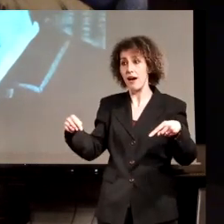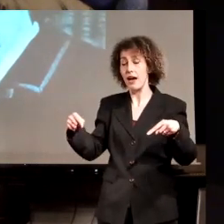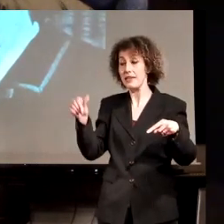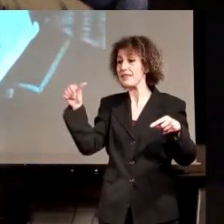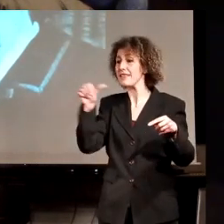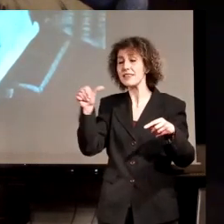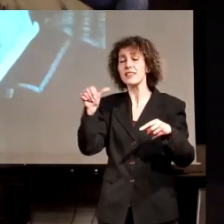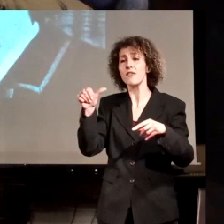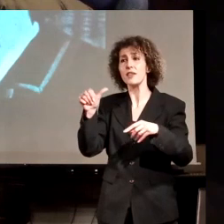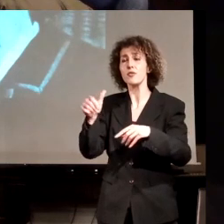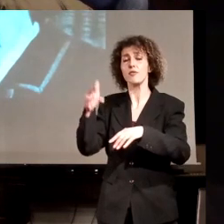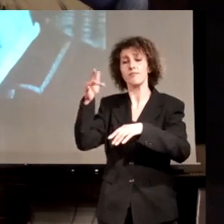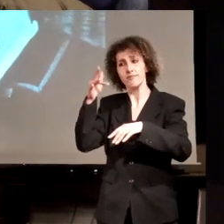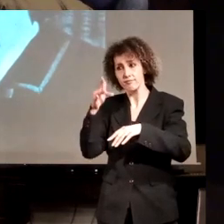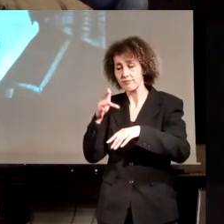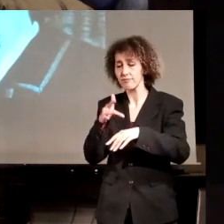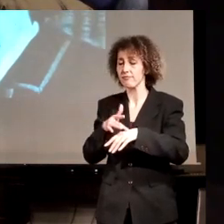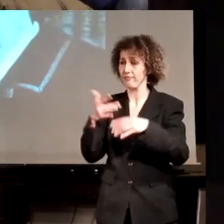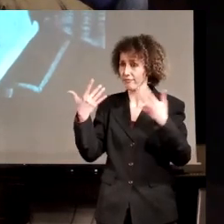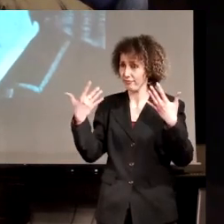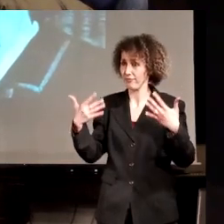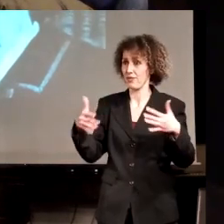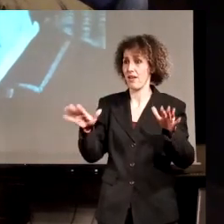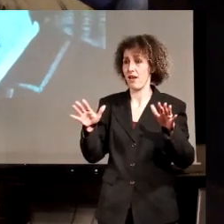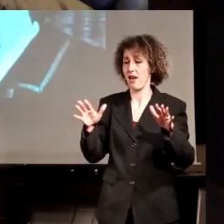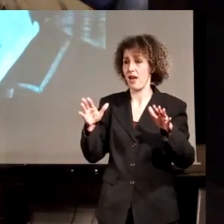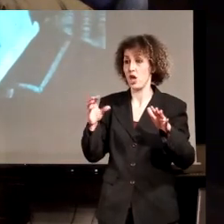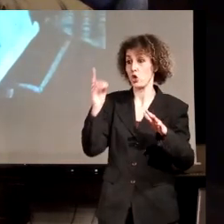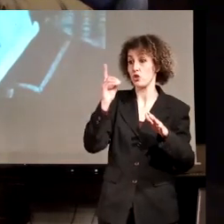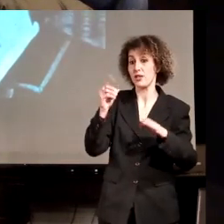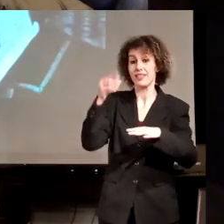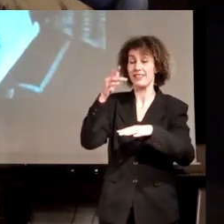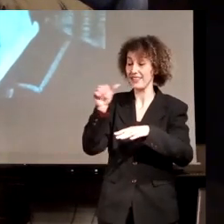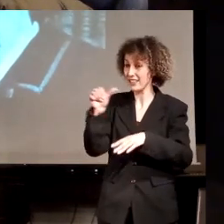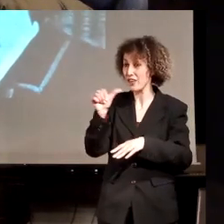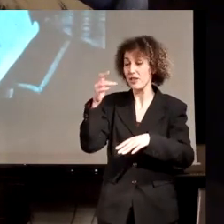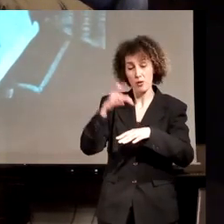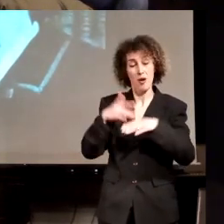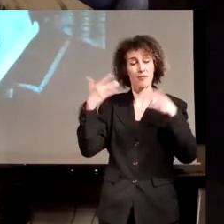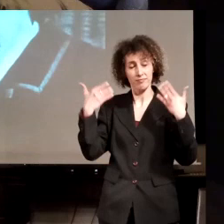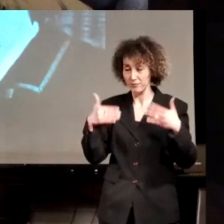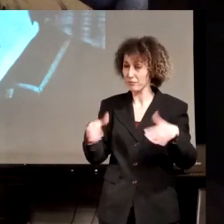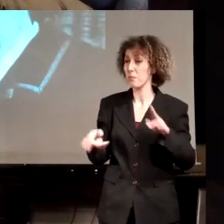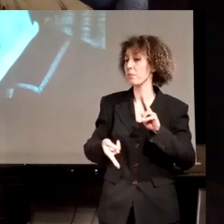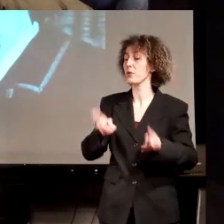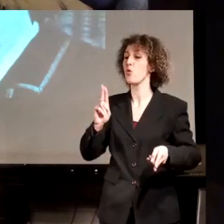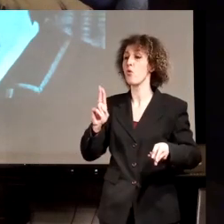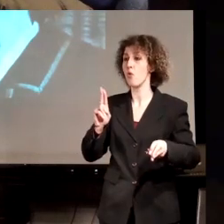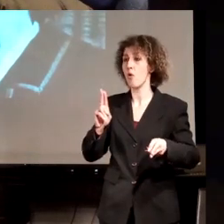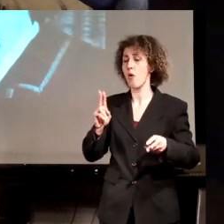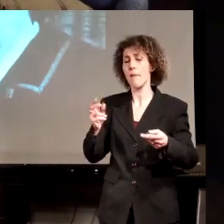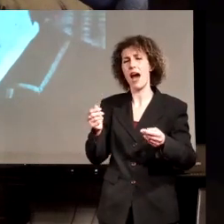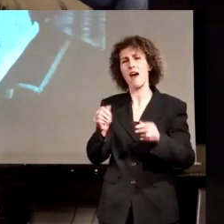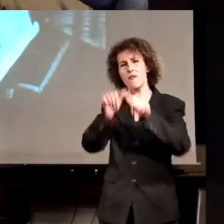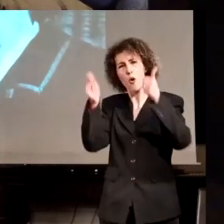ha toccato anche più di lo stima molto forte molto decisa una sola persona